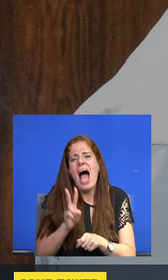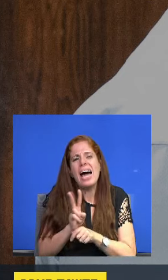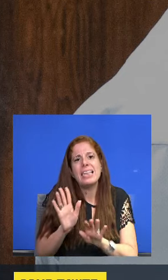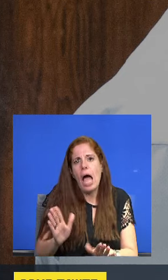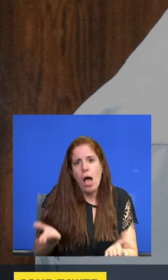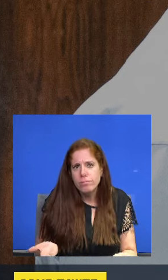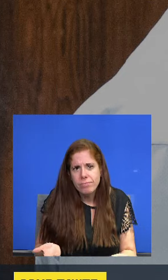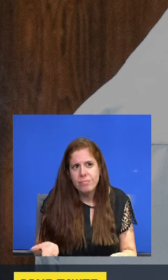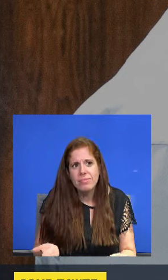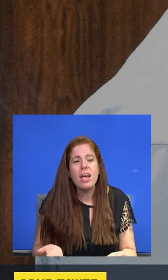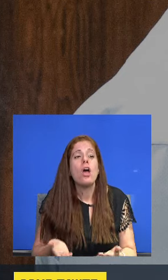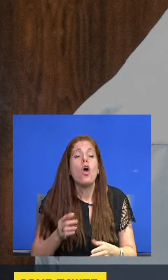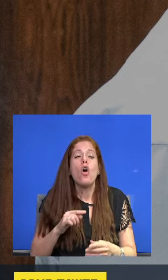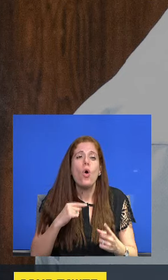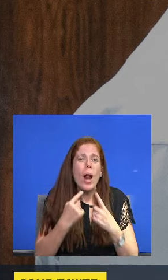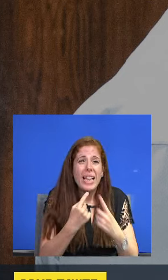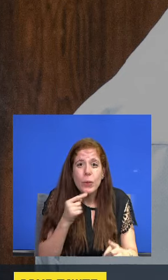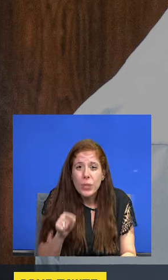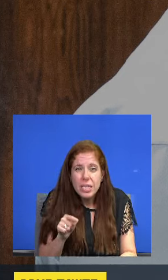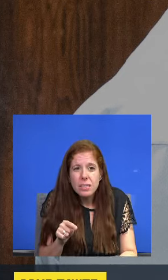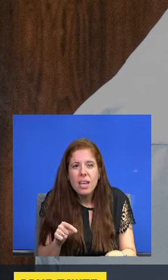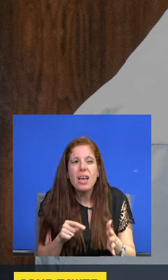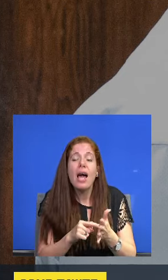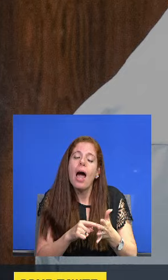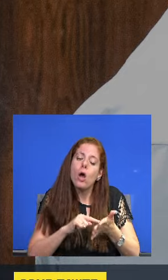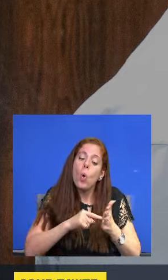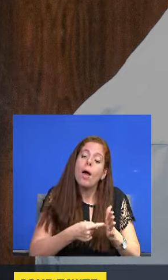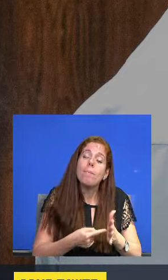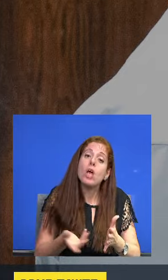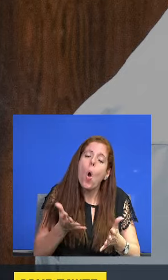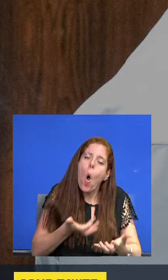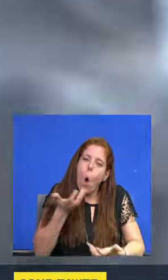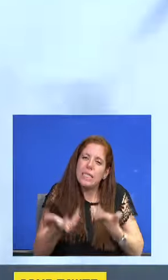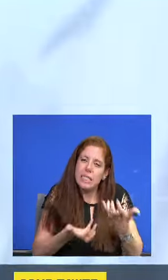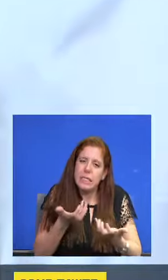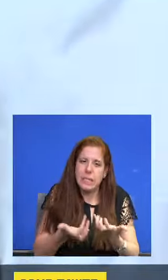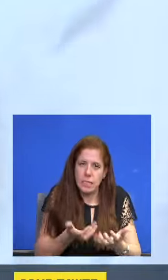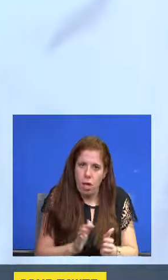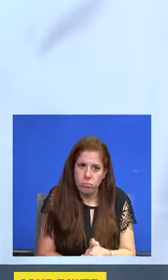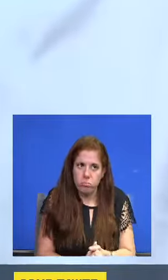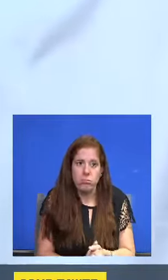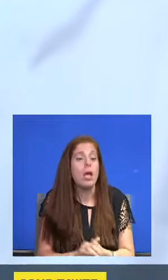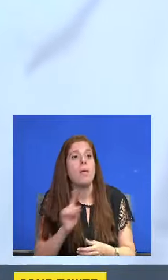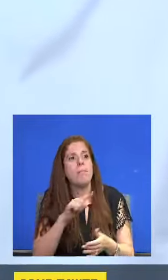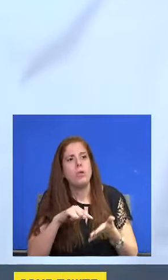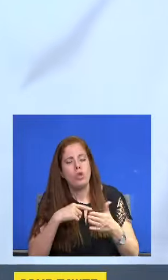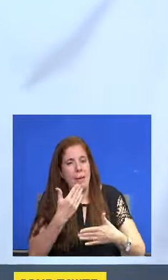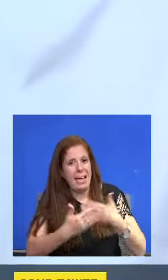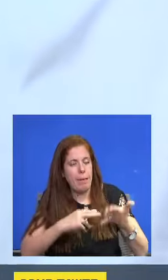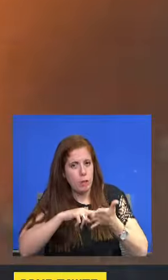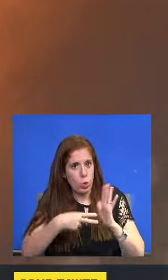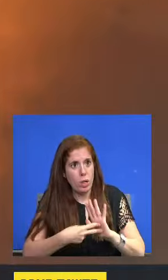הרתעה. כל הדיון הזה רק מביא לעוד תסיסה. מי שמקדם את התוכנית במשטרה הוא